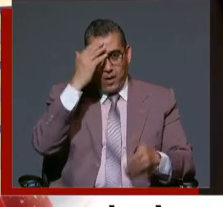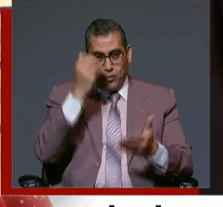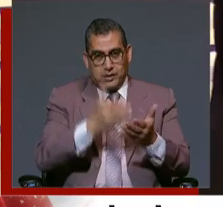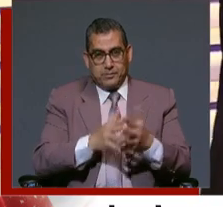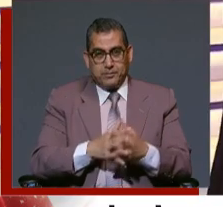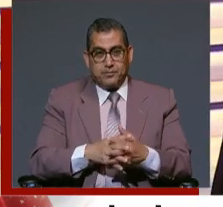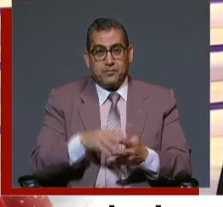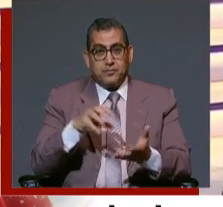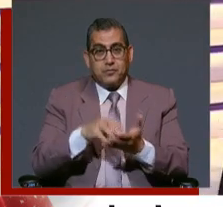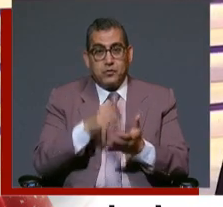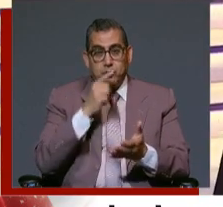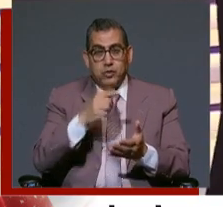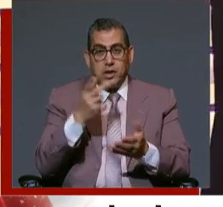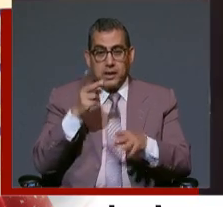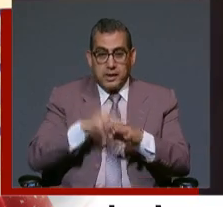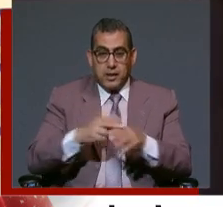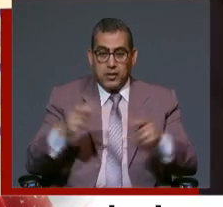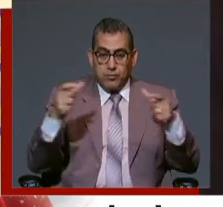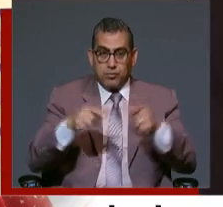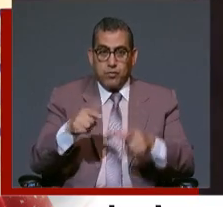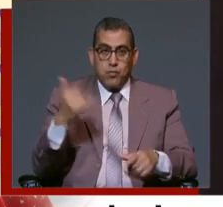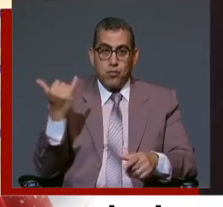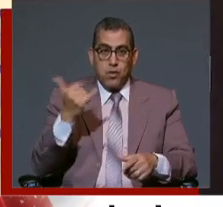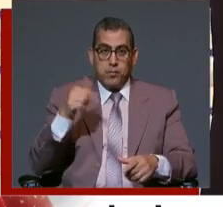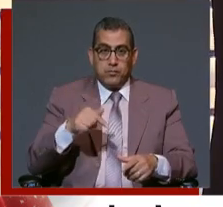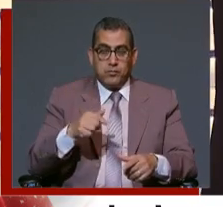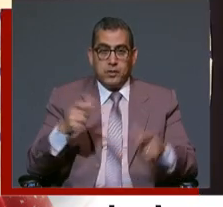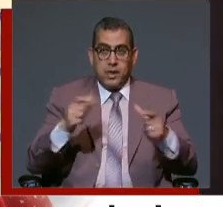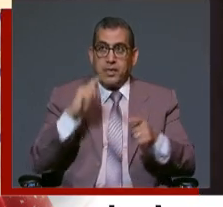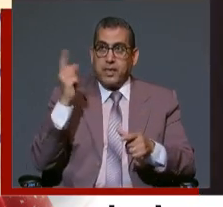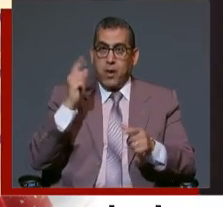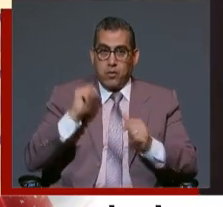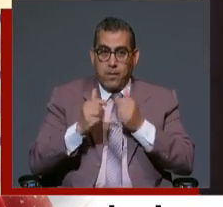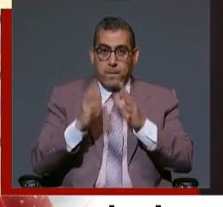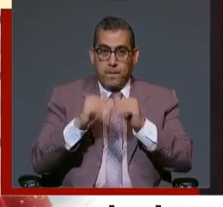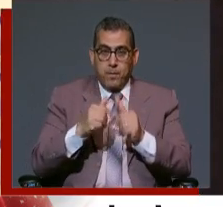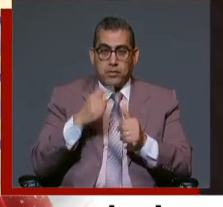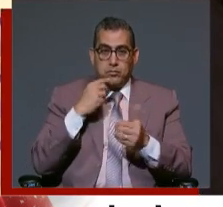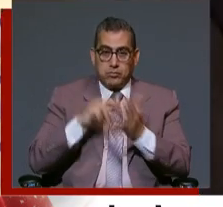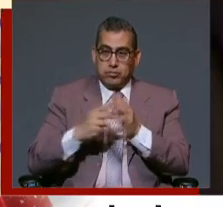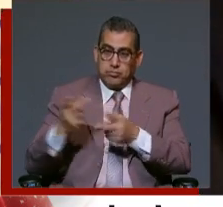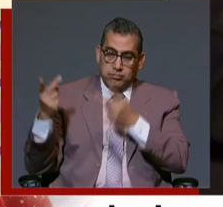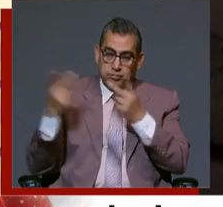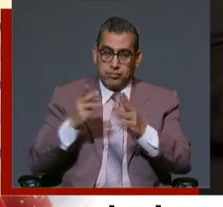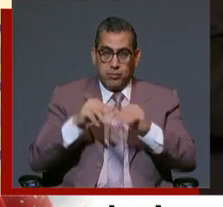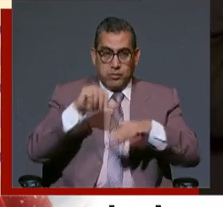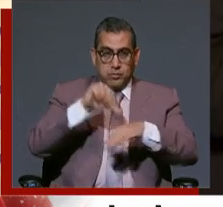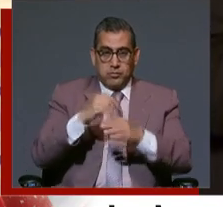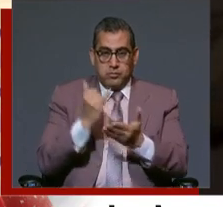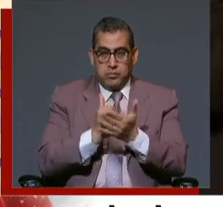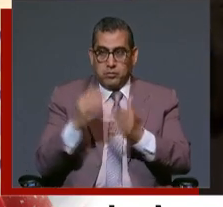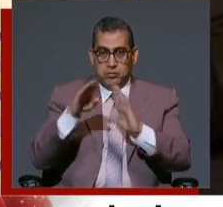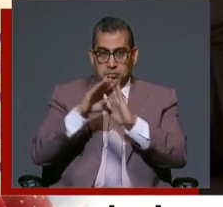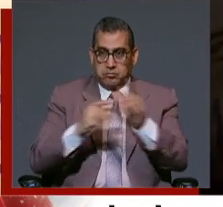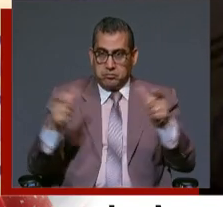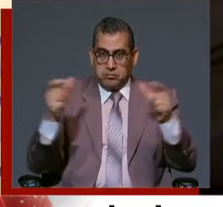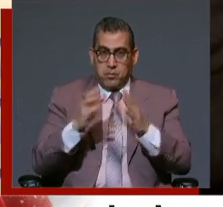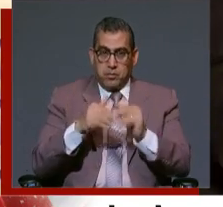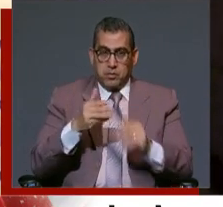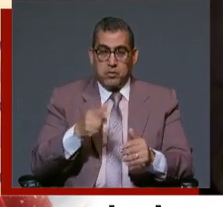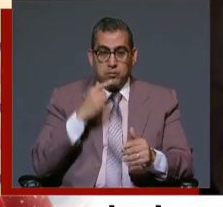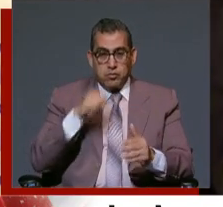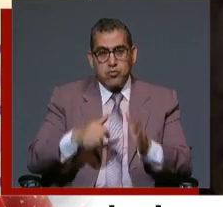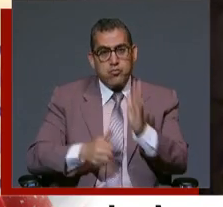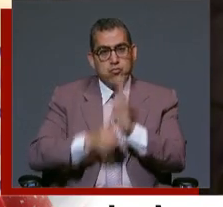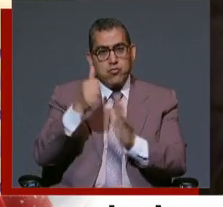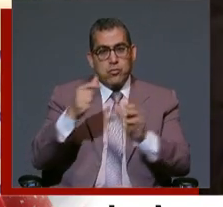يعني حدث آخر مهم على المستوى الدولي مصر بتستضيفه وبتنظمه، ويعني هناك نجاح